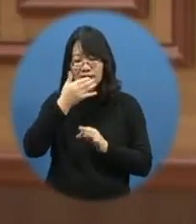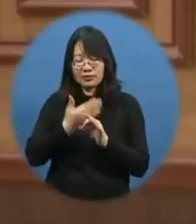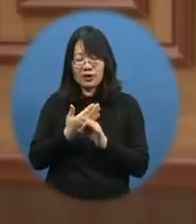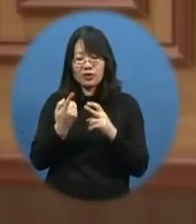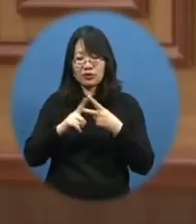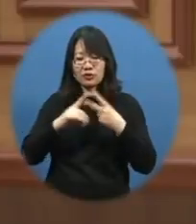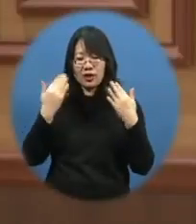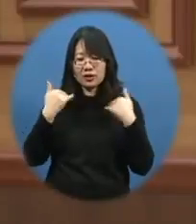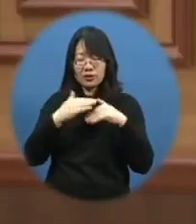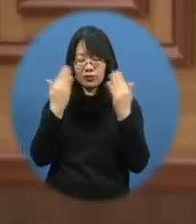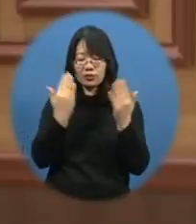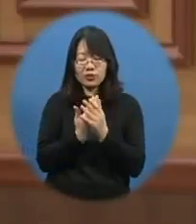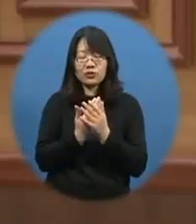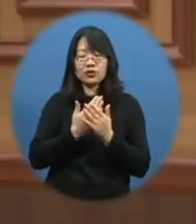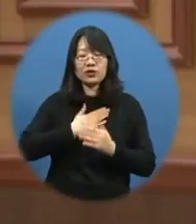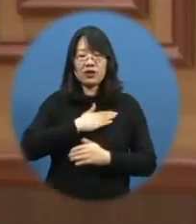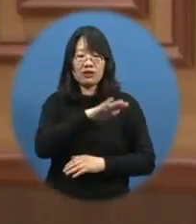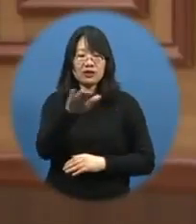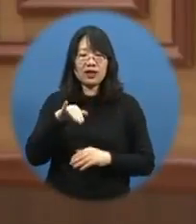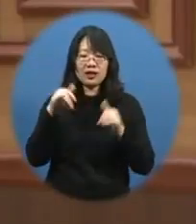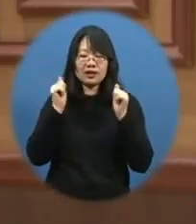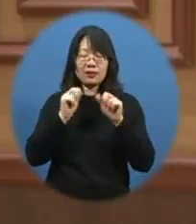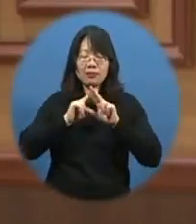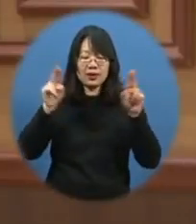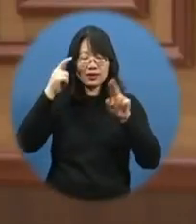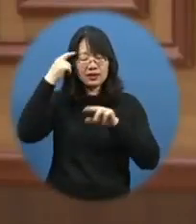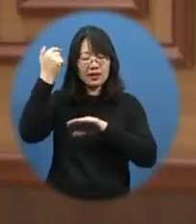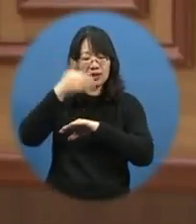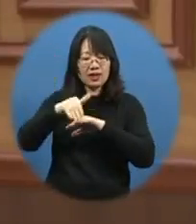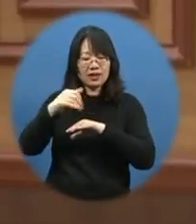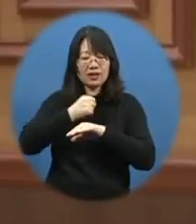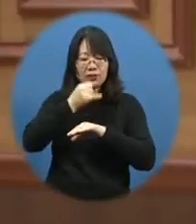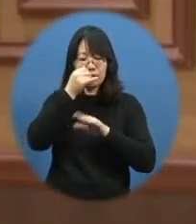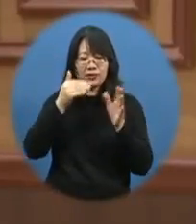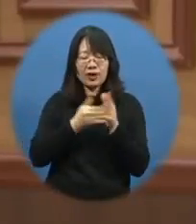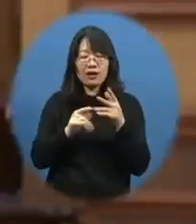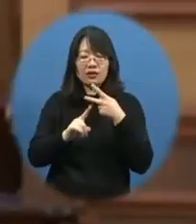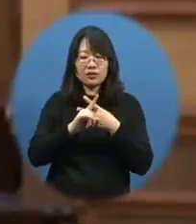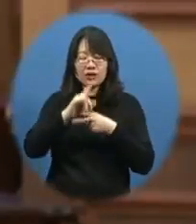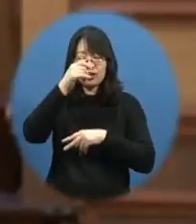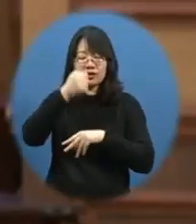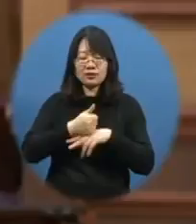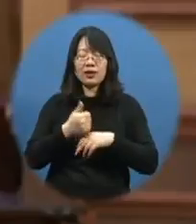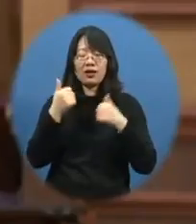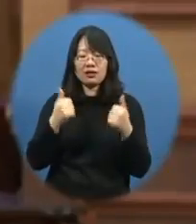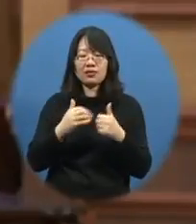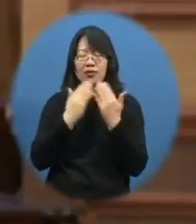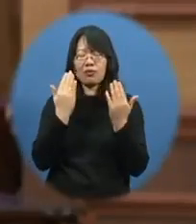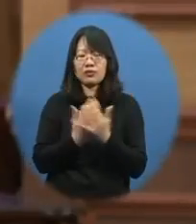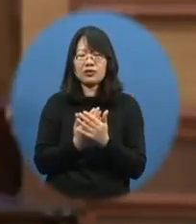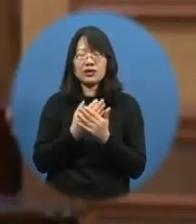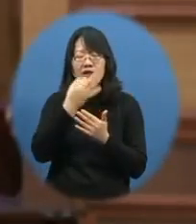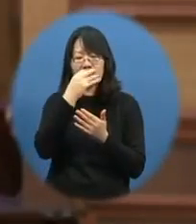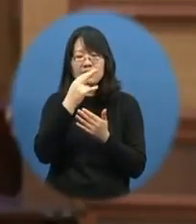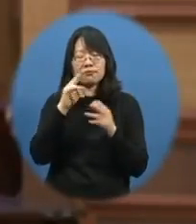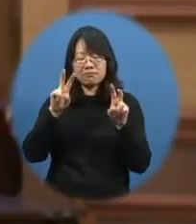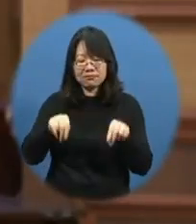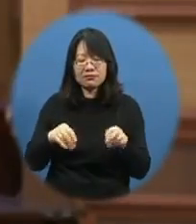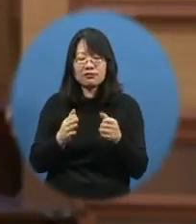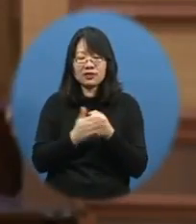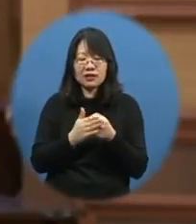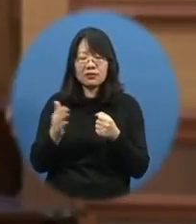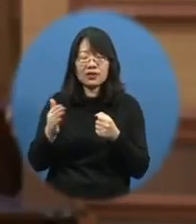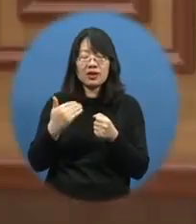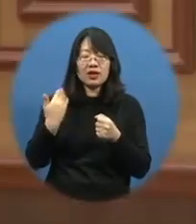그러면 중학교까지도 저희들이 시험을 폐지할 생각입니다. 중간고사, 기말고사 이런 거? 그럼요. 시험은 의미가 없다라고